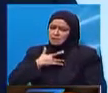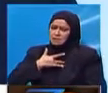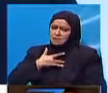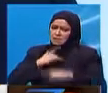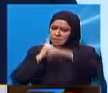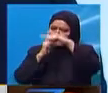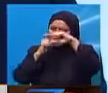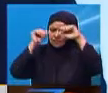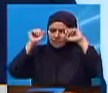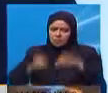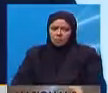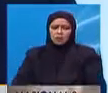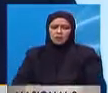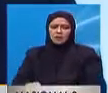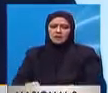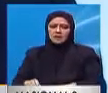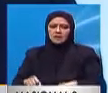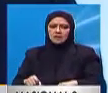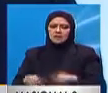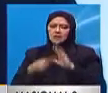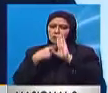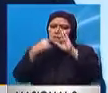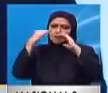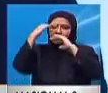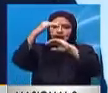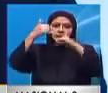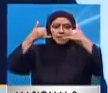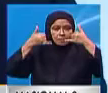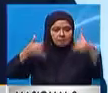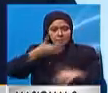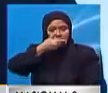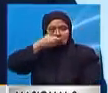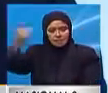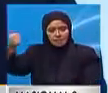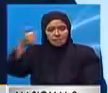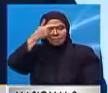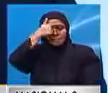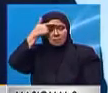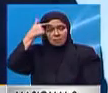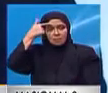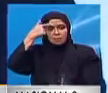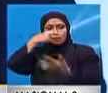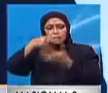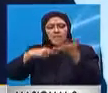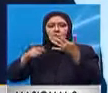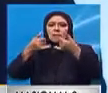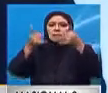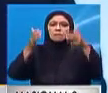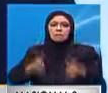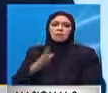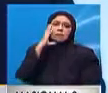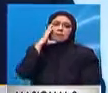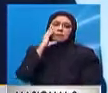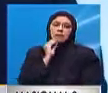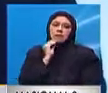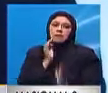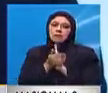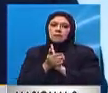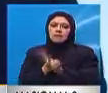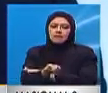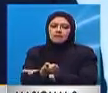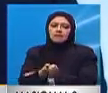satu patah permainan yang baik, oleh kerana terdiri pada pemain-pemain yang season dan juga berpengalaman.